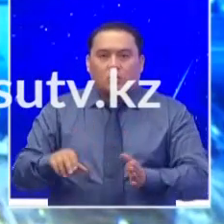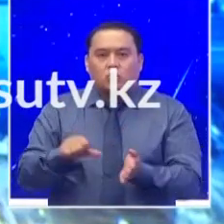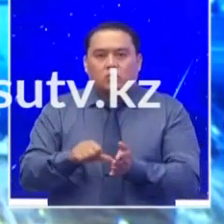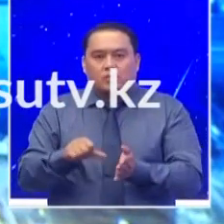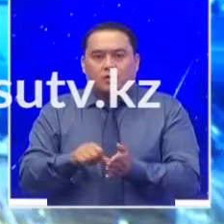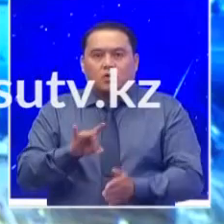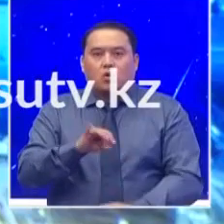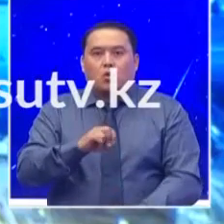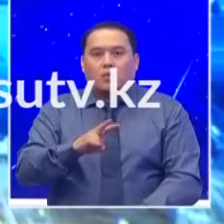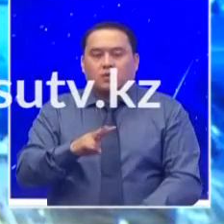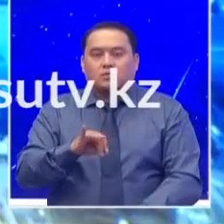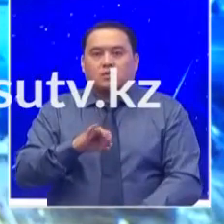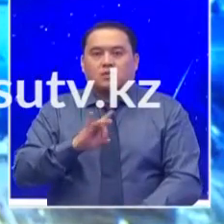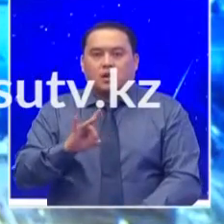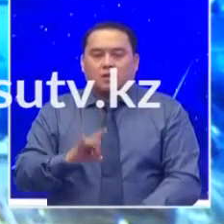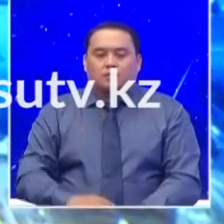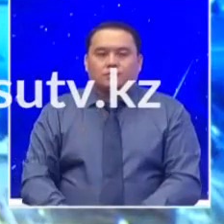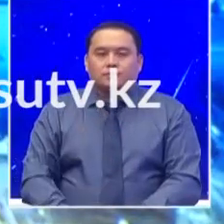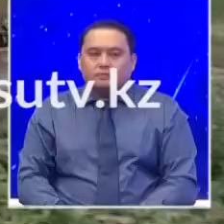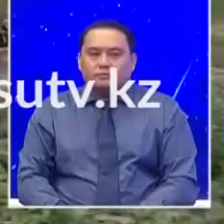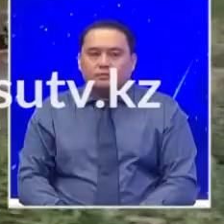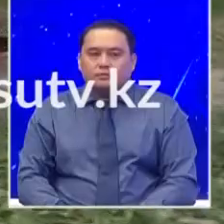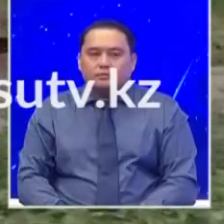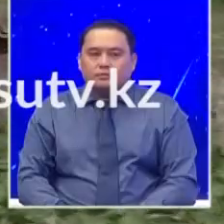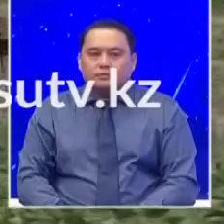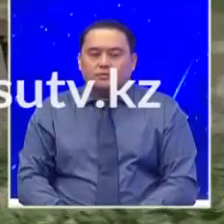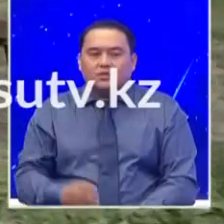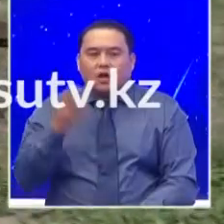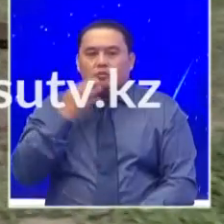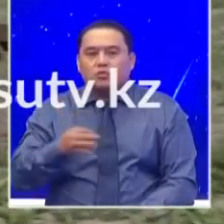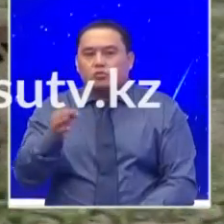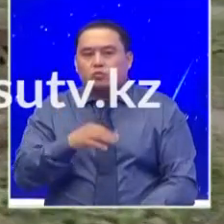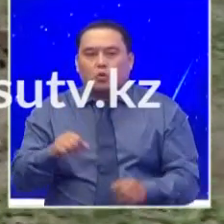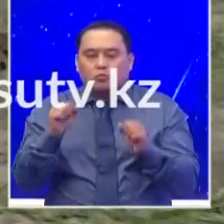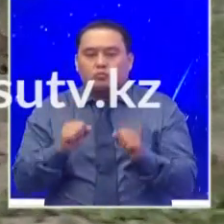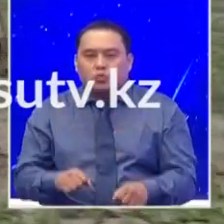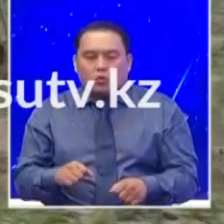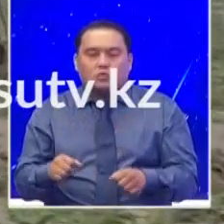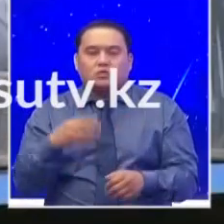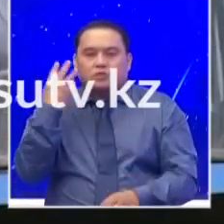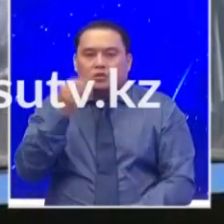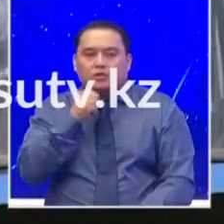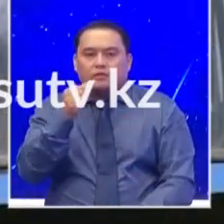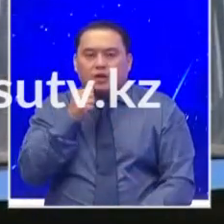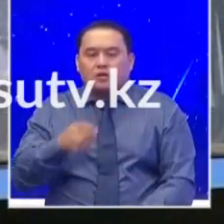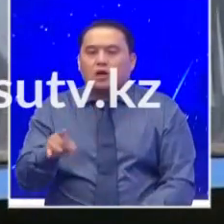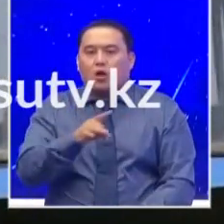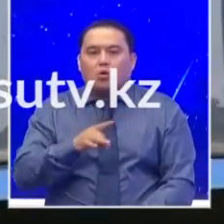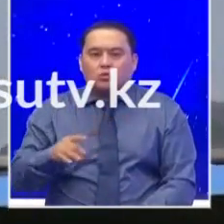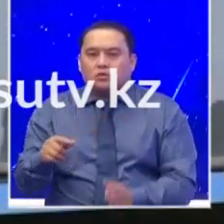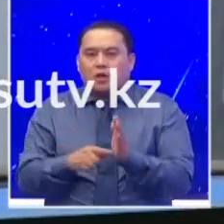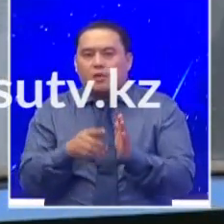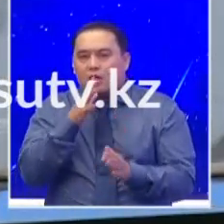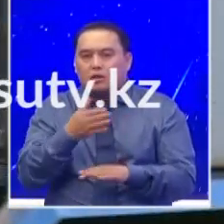участием заместителя премьер-министра Романа Скляра. Алматинскую область можно по праву назвать свекловодческим регионом. Еще 7